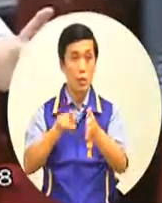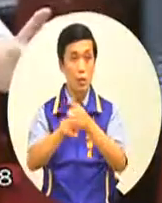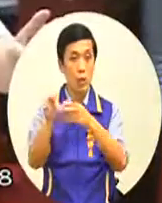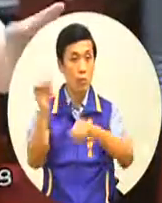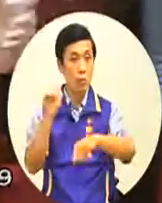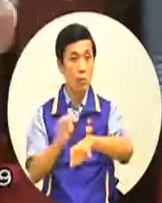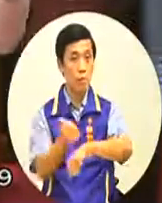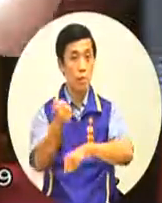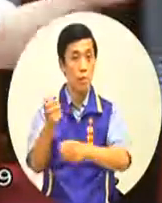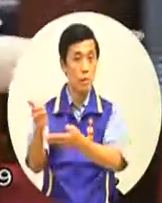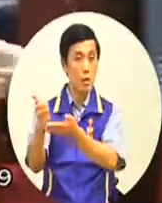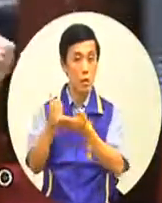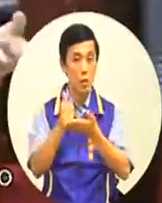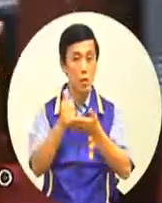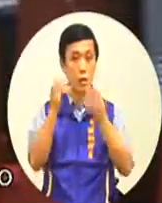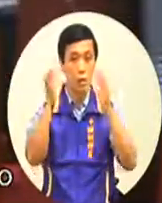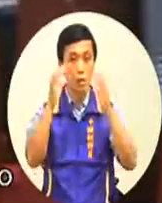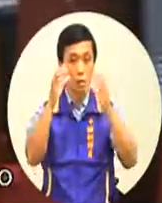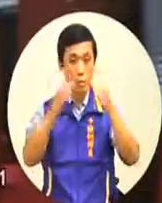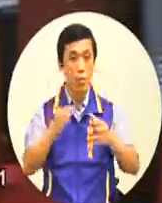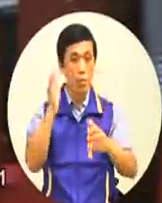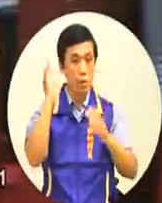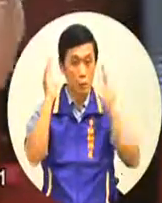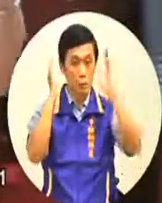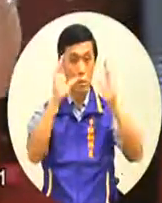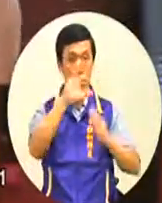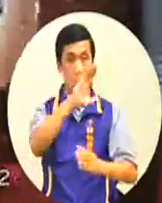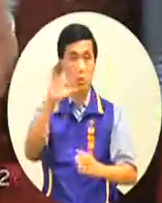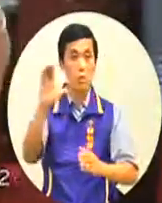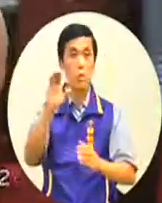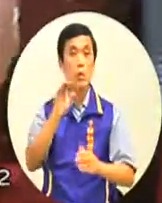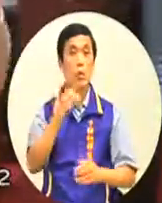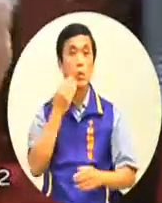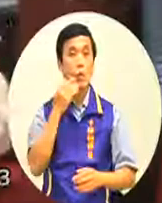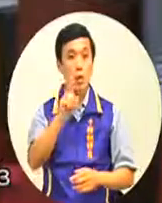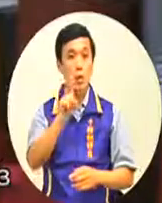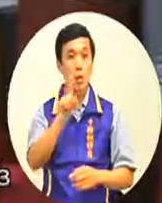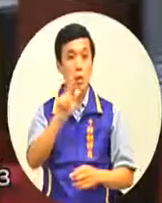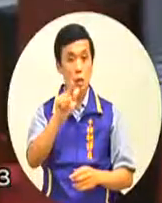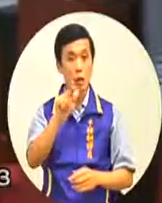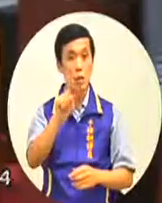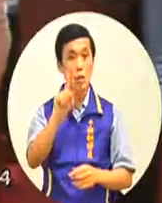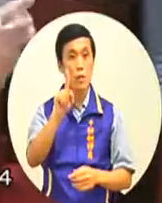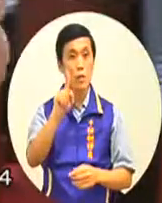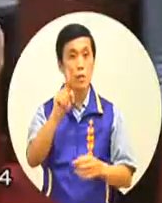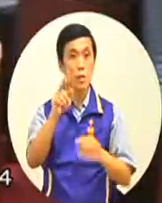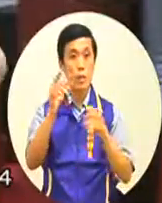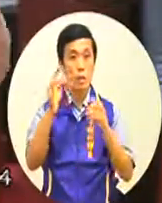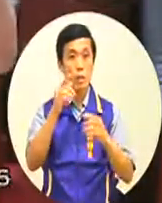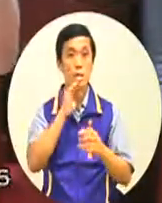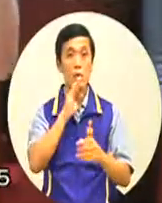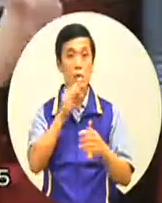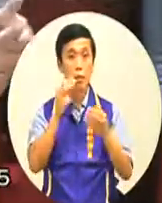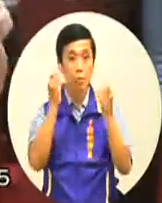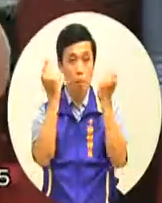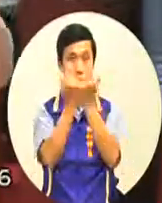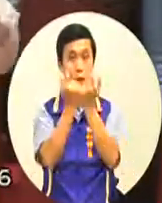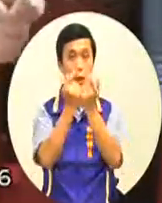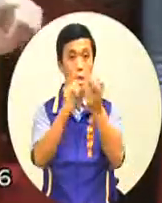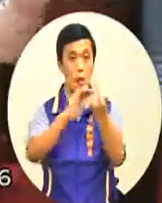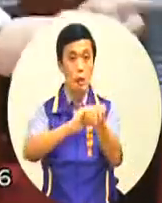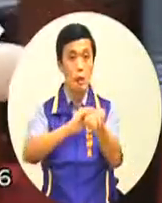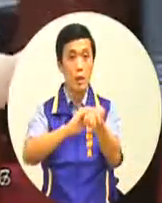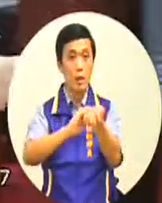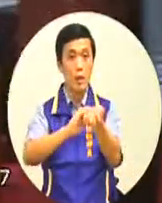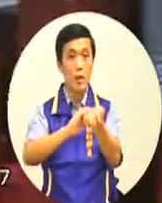的、啊、不然你去看其他场都是叫那个一个人一个教授，而且还是北医的，听说还是什么卫福部的部，他